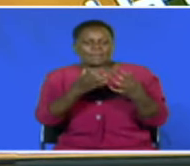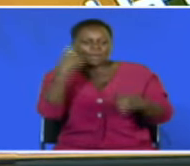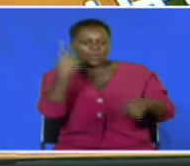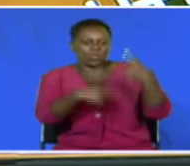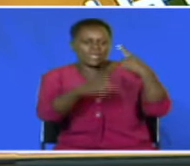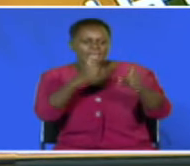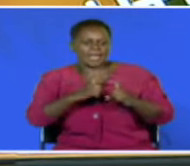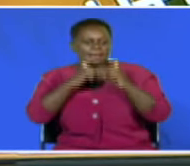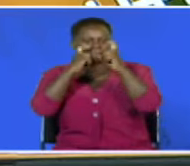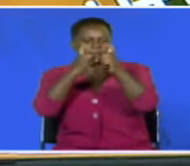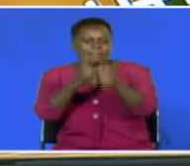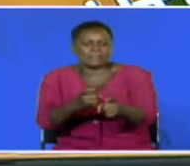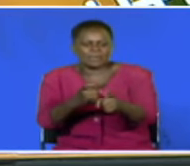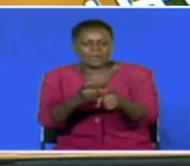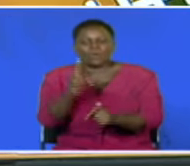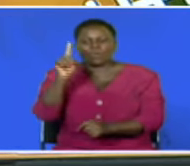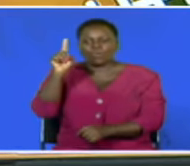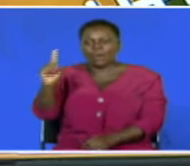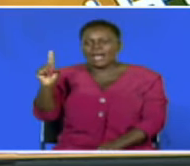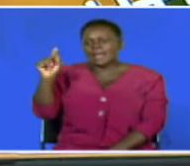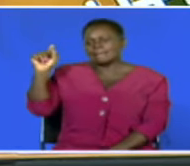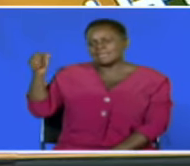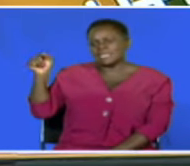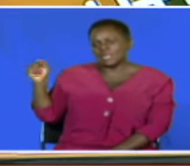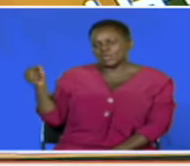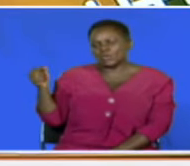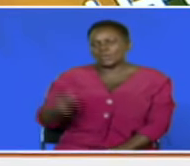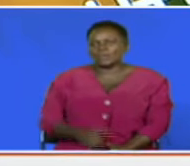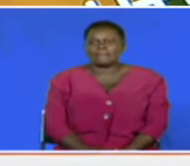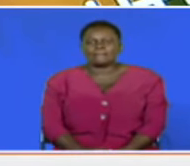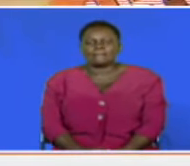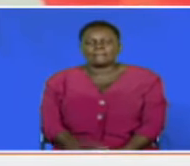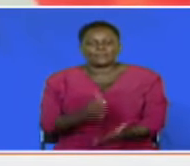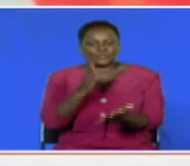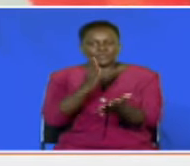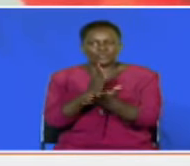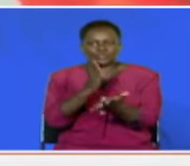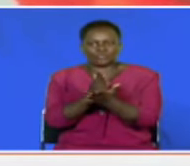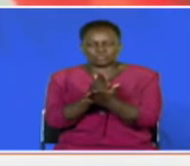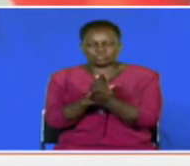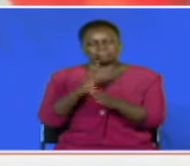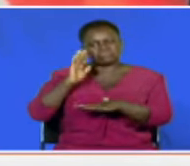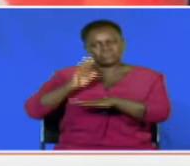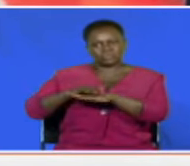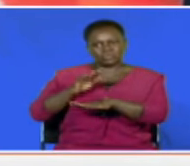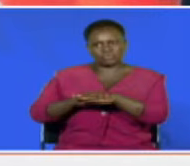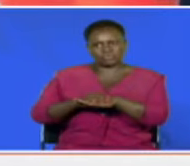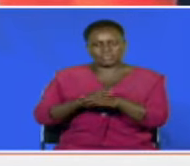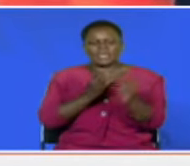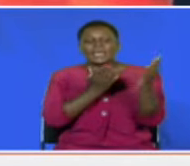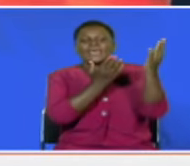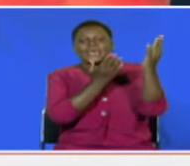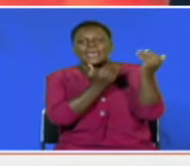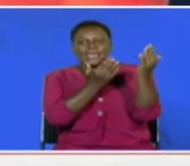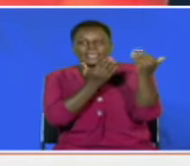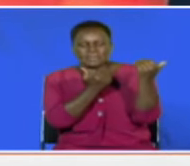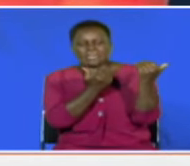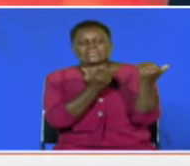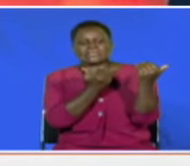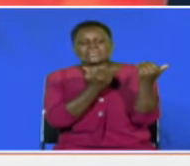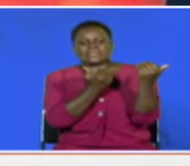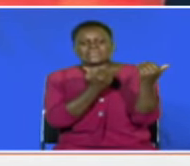mshindi akituzwa shilingi milioni moja. Ligi ile kusema kwa ilikuwa poa. Tuna expect kucheza